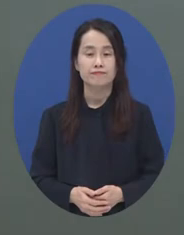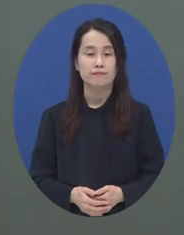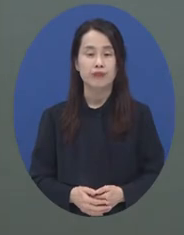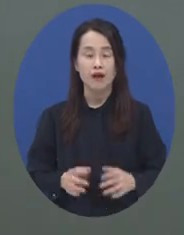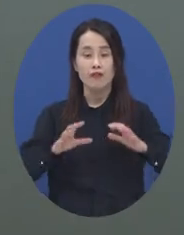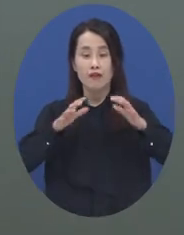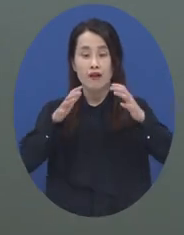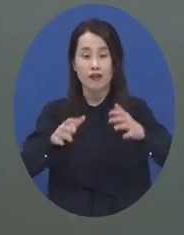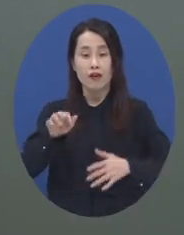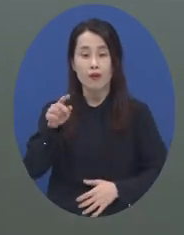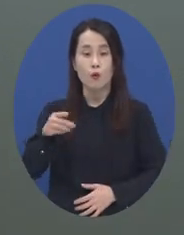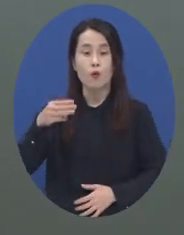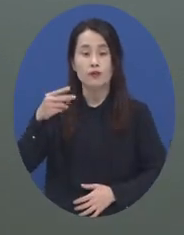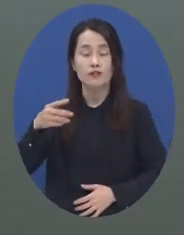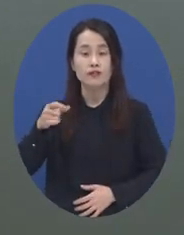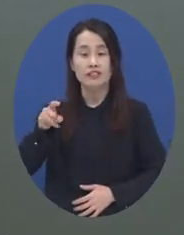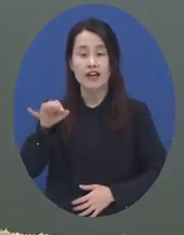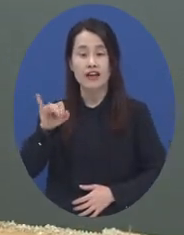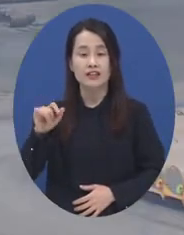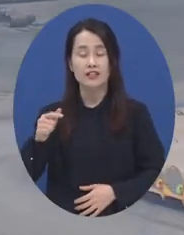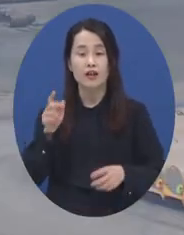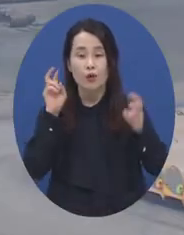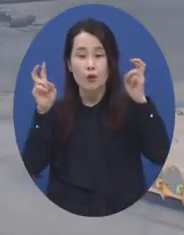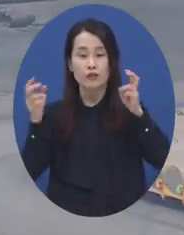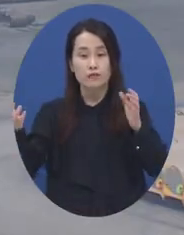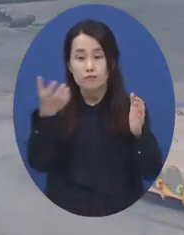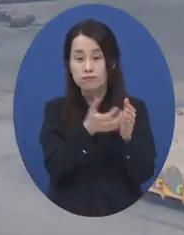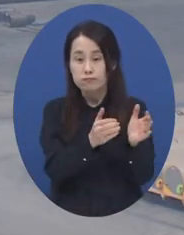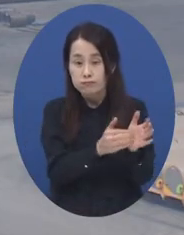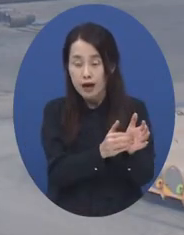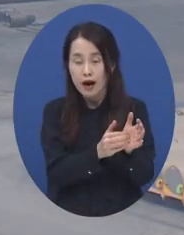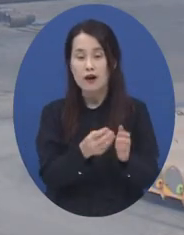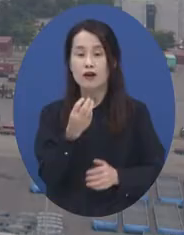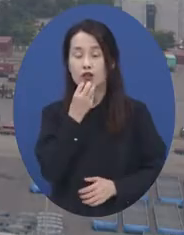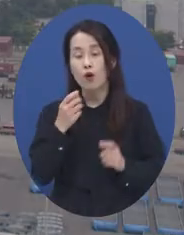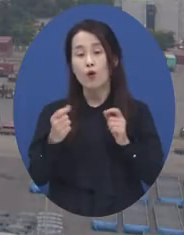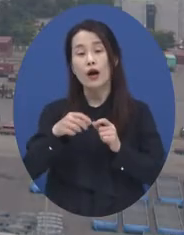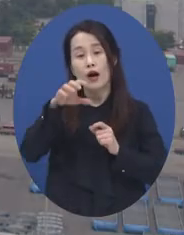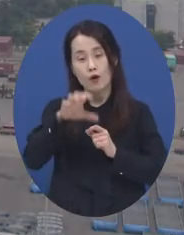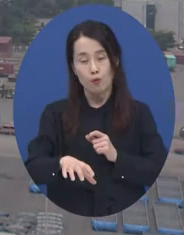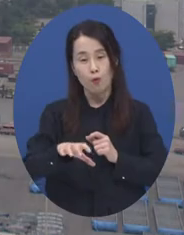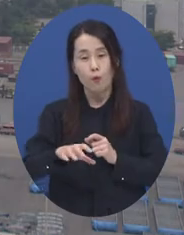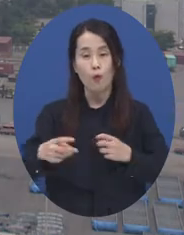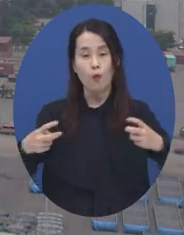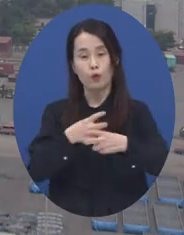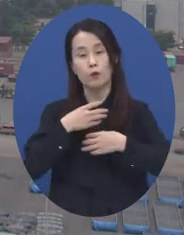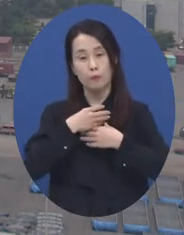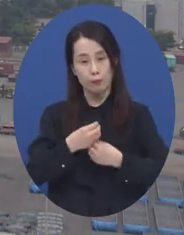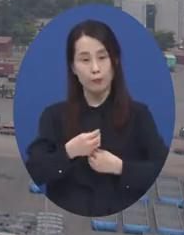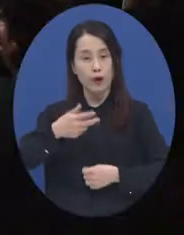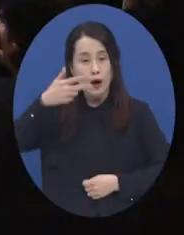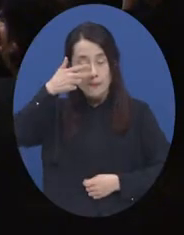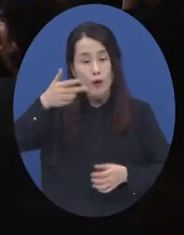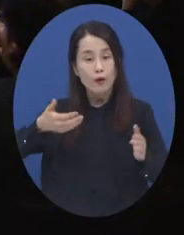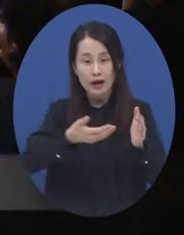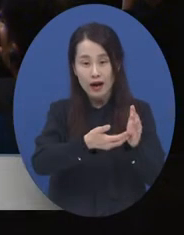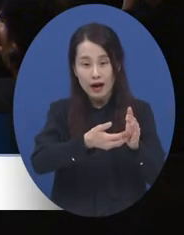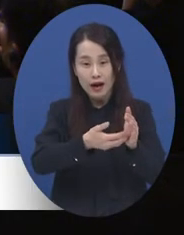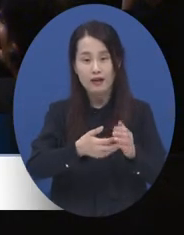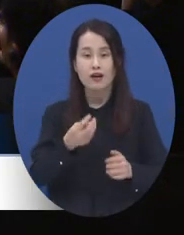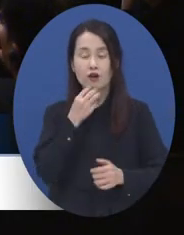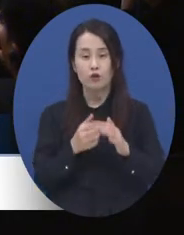전 세계 콜드체인 기업들이 입주해 있고 수도권 관문항이자 내륙 교통망을 갖춘 평택항.